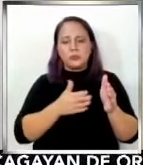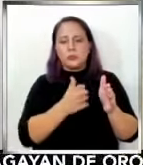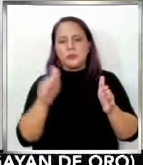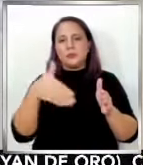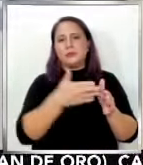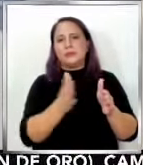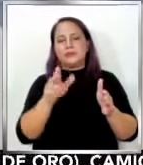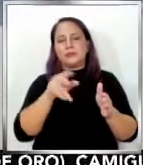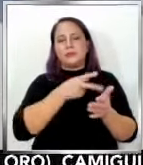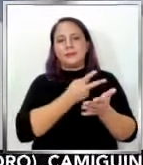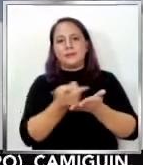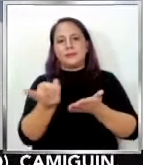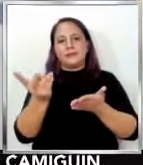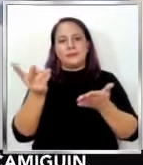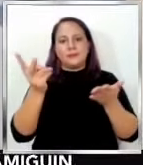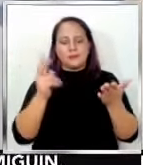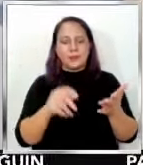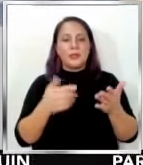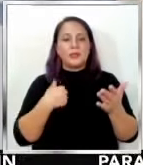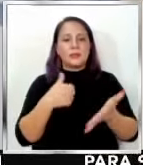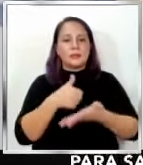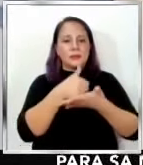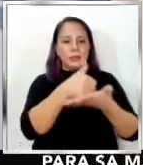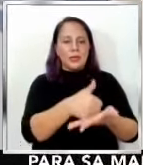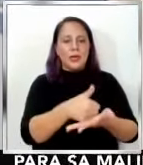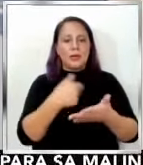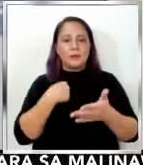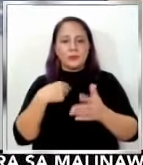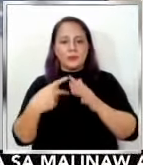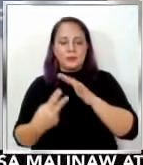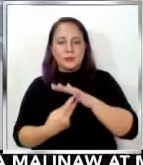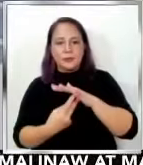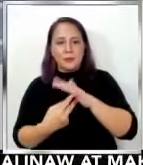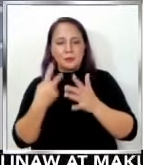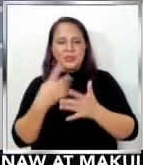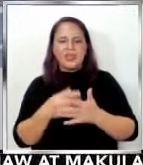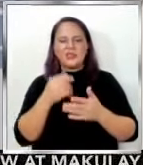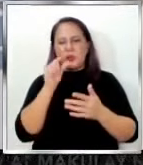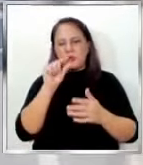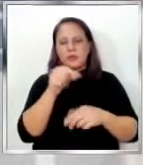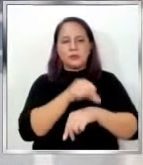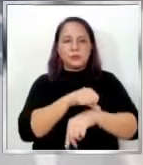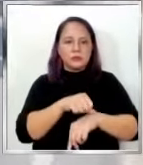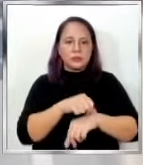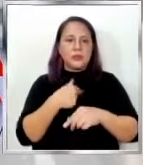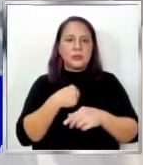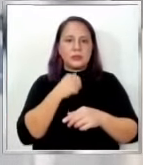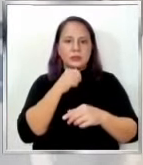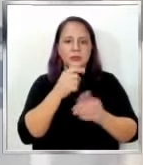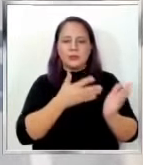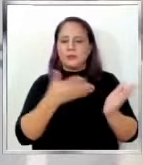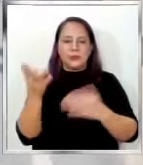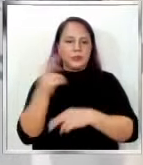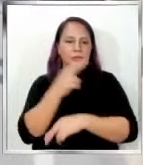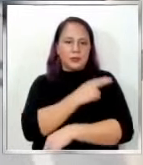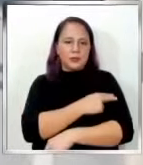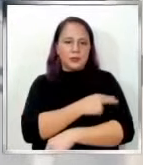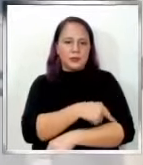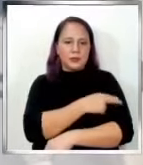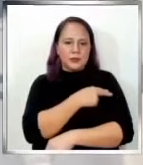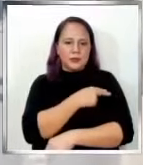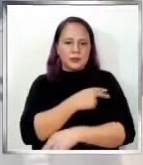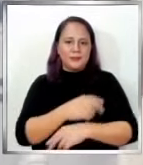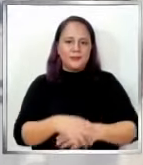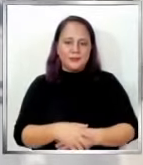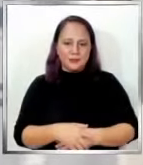sa kalsada. Agad siyang tinulungan ng mga bystander. Minor injuries lang ang kanyang kinamo at hindi na dinala sa ospital. Mav Gonzalez,